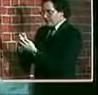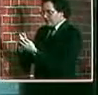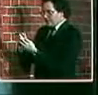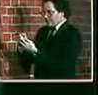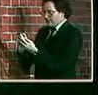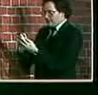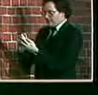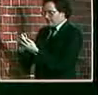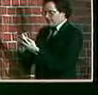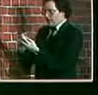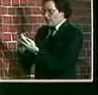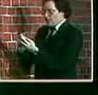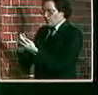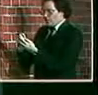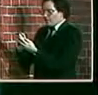good. It's a good one.